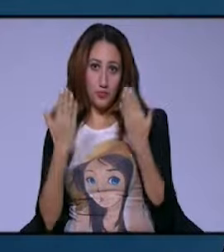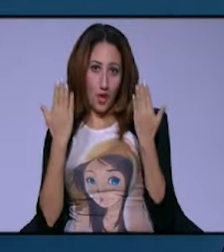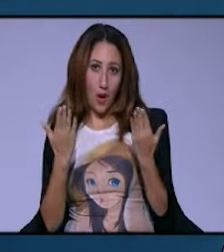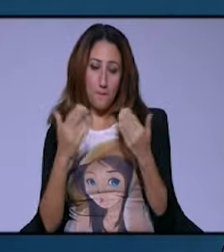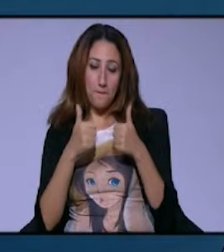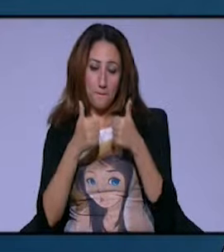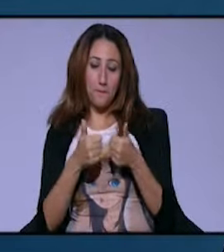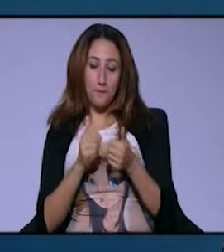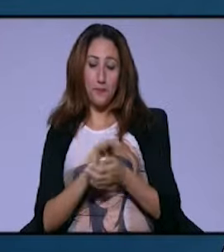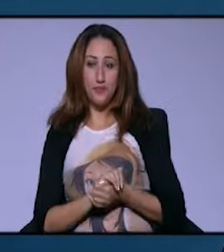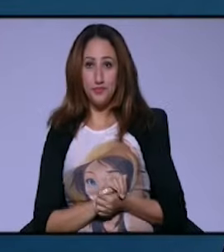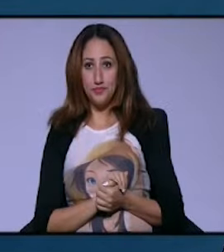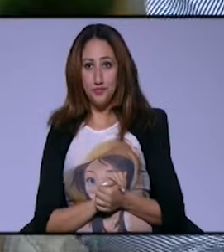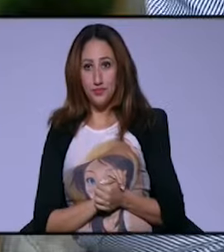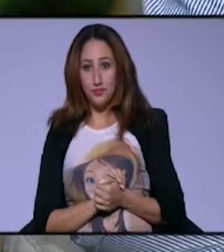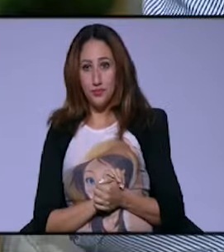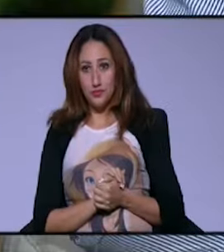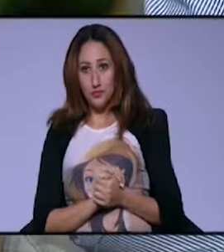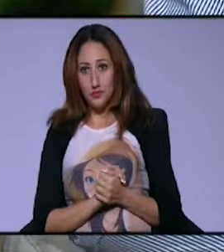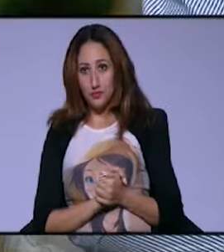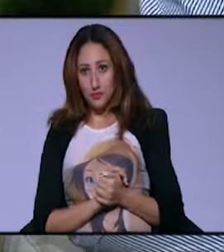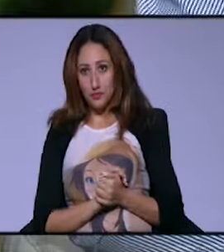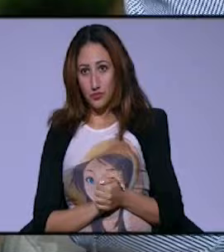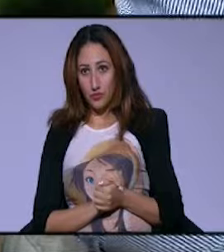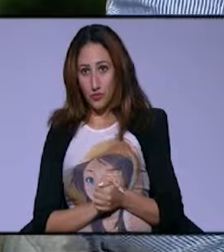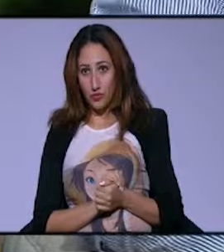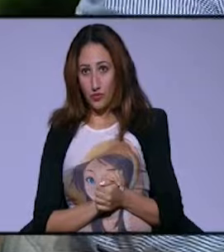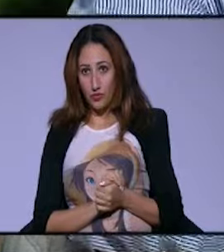شاء الله. ممكن أسمعها عذرا رسول الله.